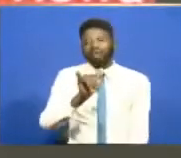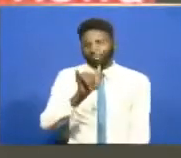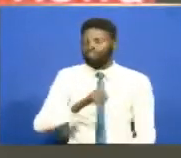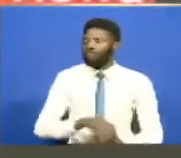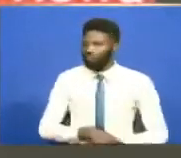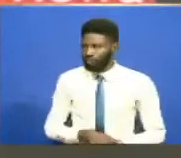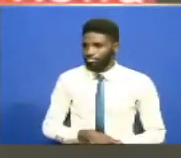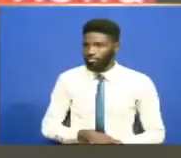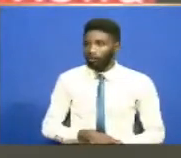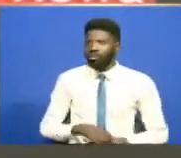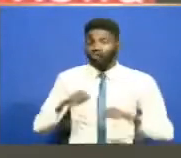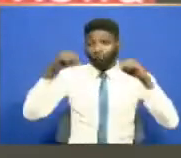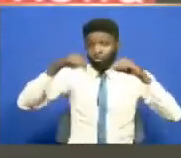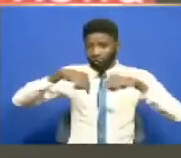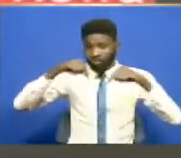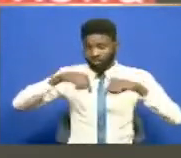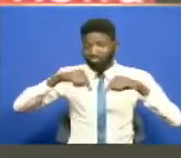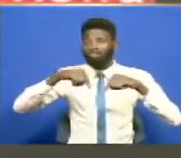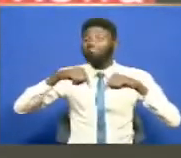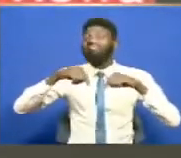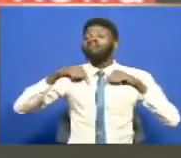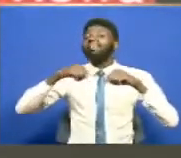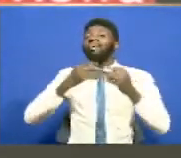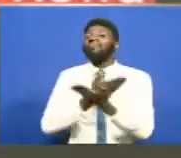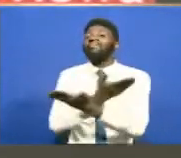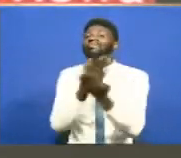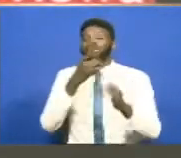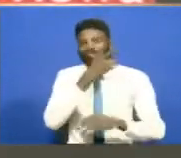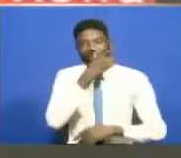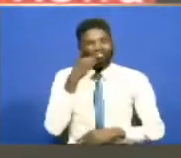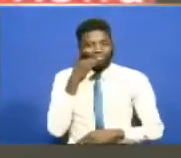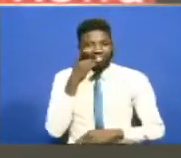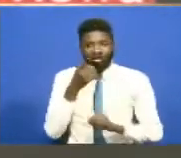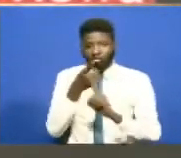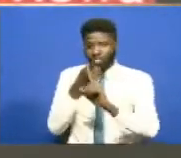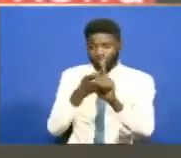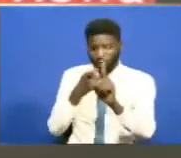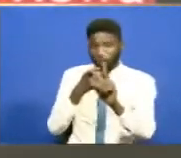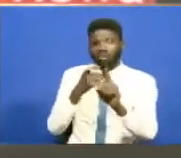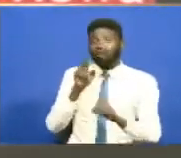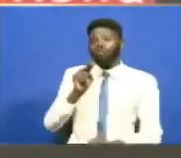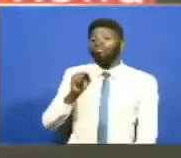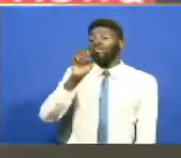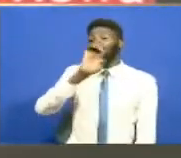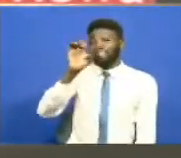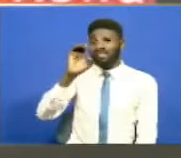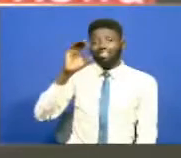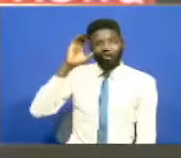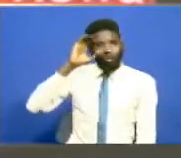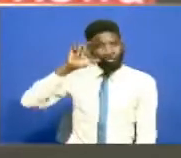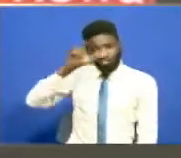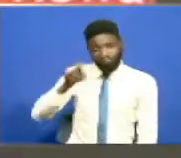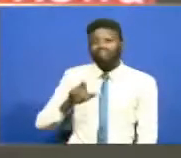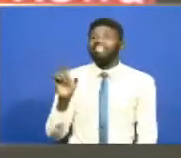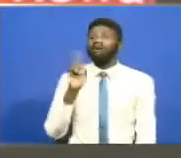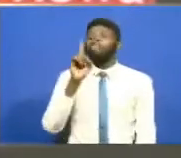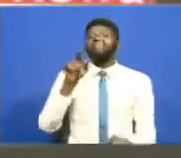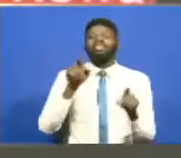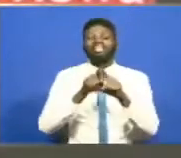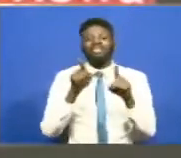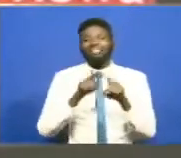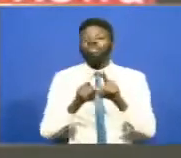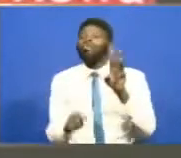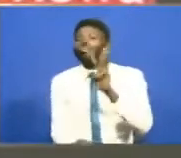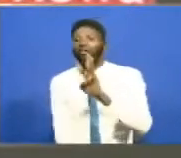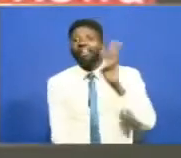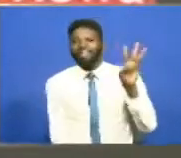wenye ukavu kote nchini, maeneo ya kaskazini mashariki hadi katika sehemu za ukanda pwani hapa Nairobi na vile vile katika maeneo ya magharibi mwa